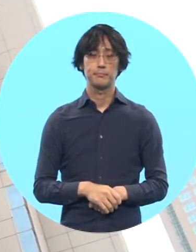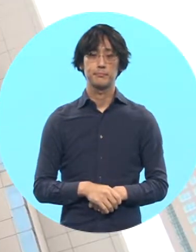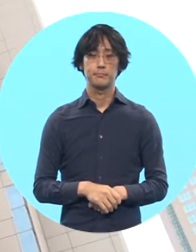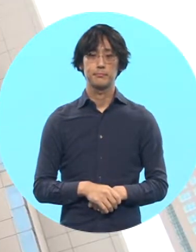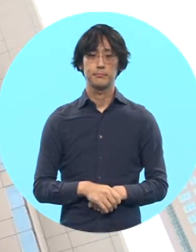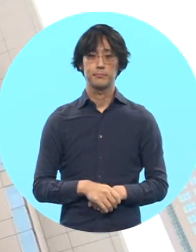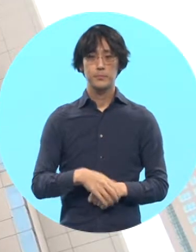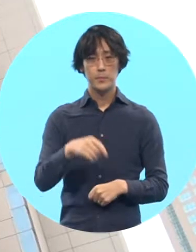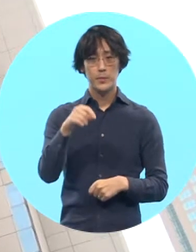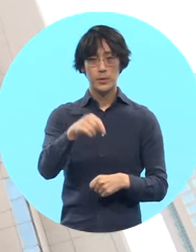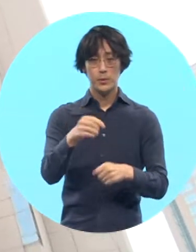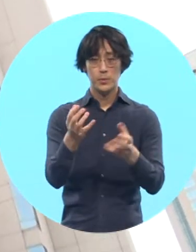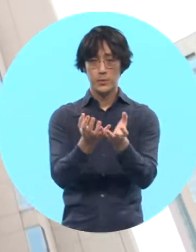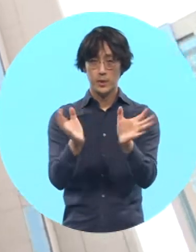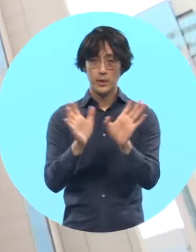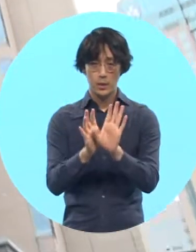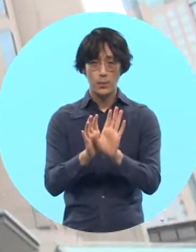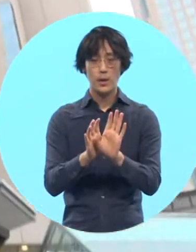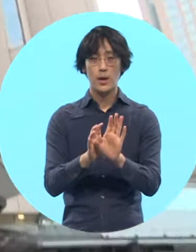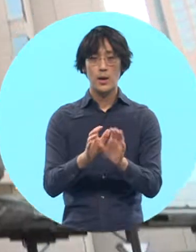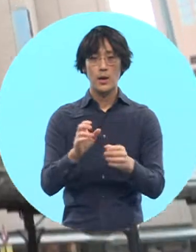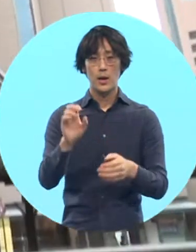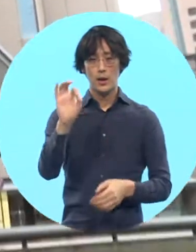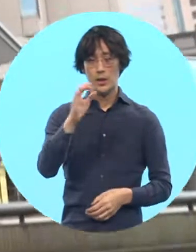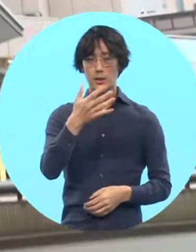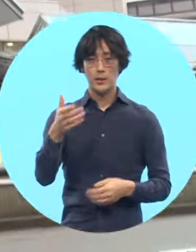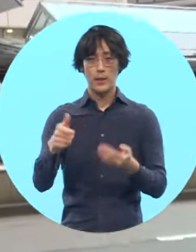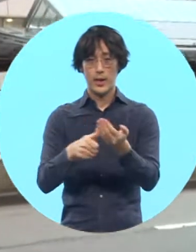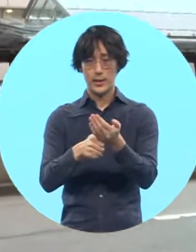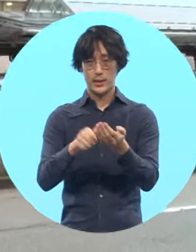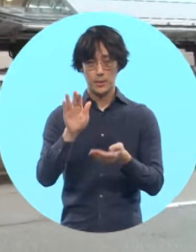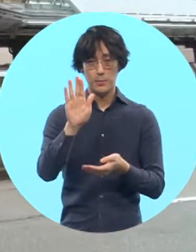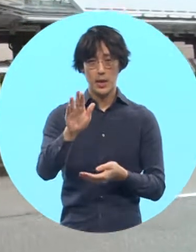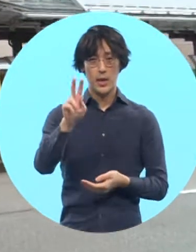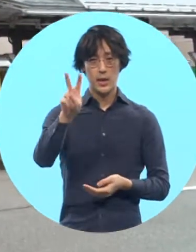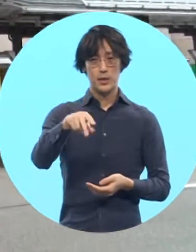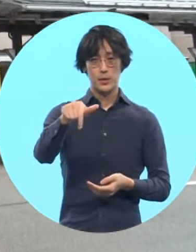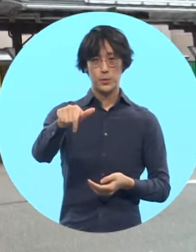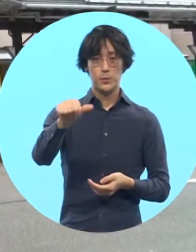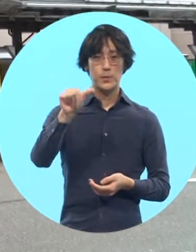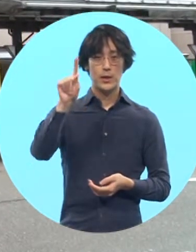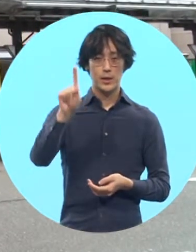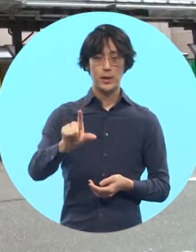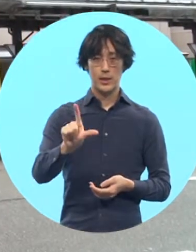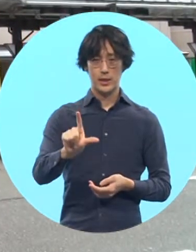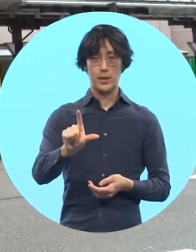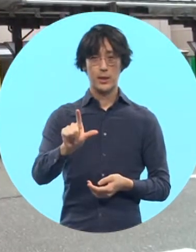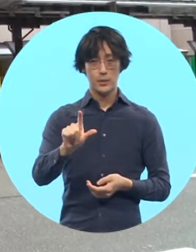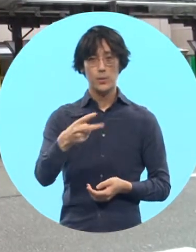金沢国際交流財団は金沢駅前のリファーレの2階にあります。